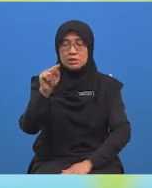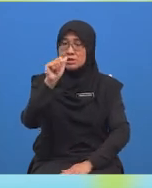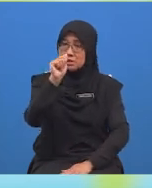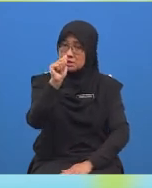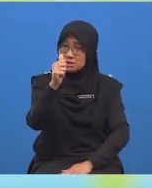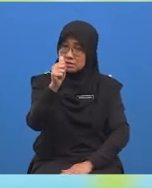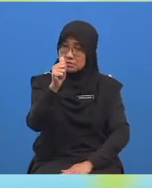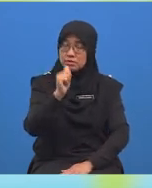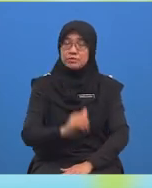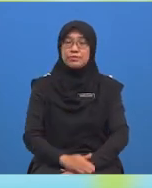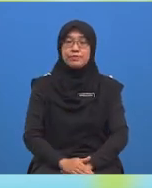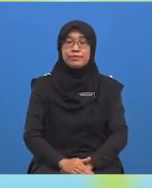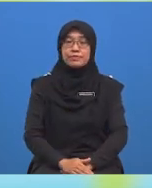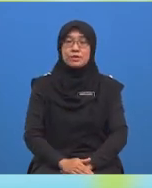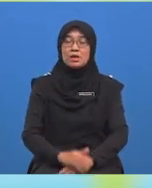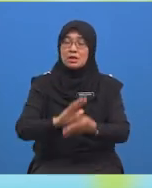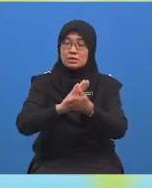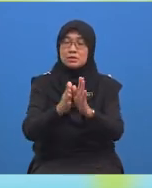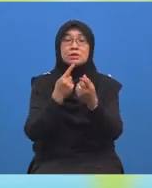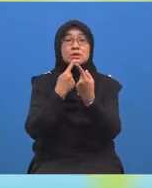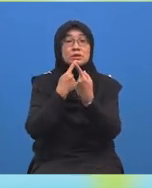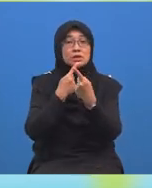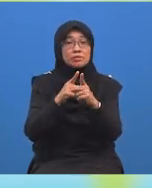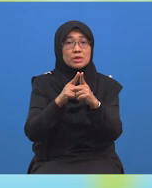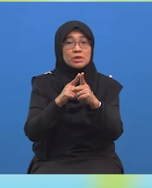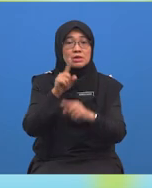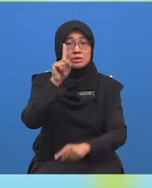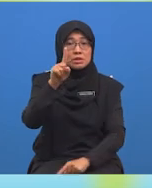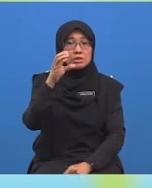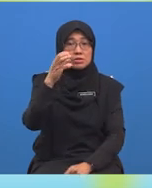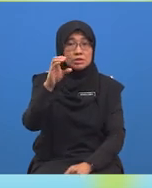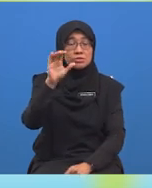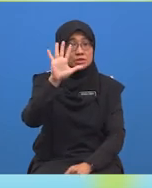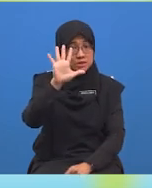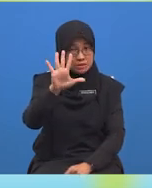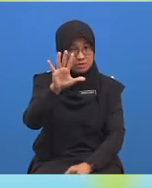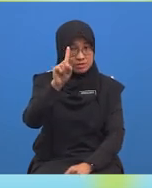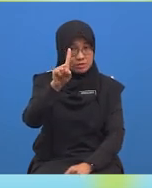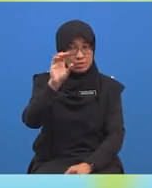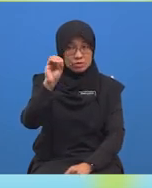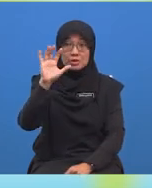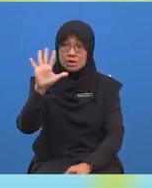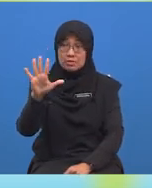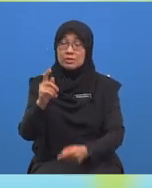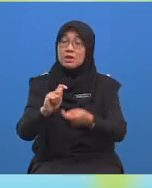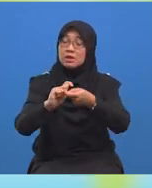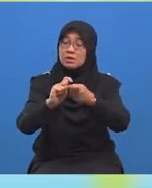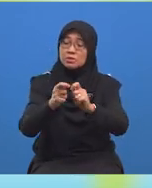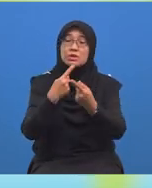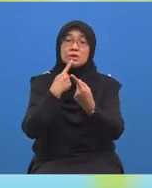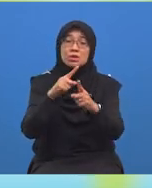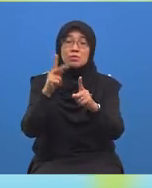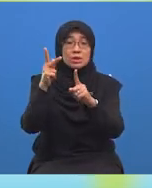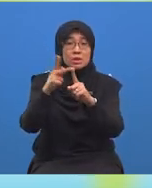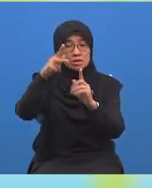dengan 10. Jadi, jawapannya adalah 105. Tukarkan jawapan